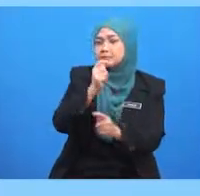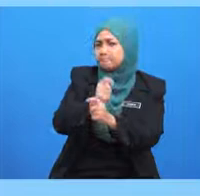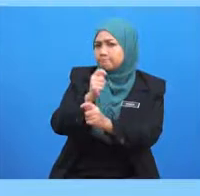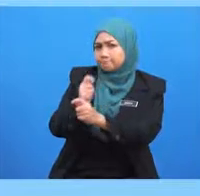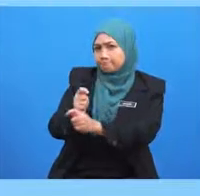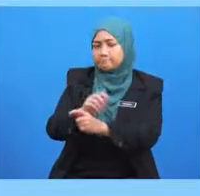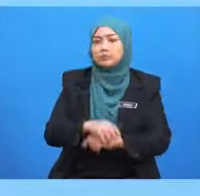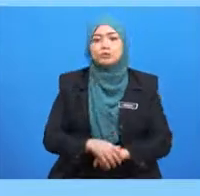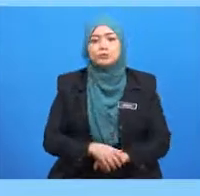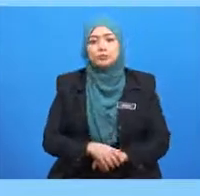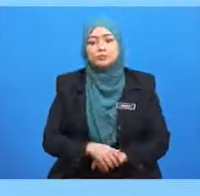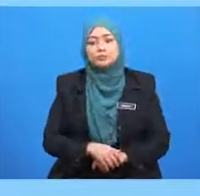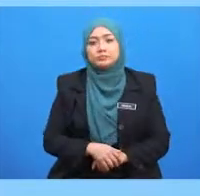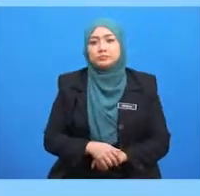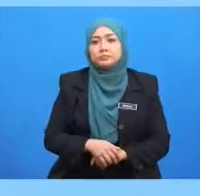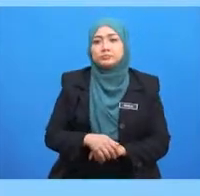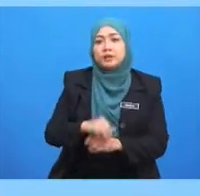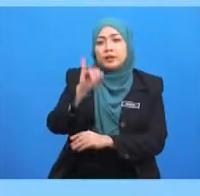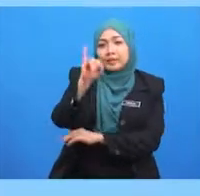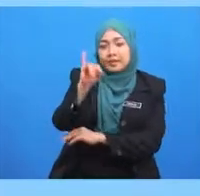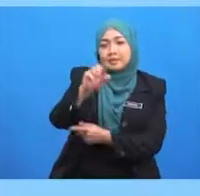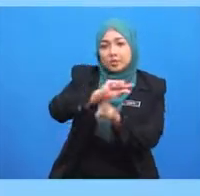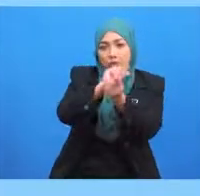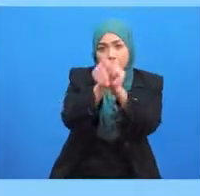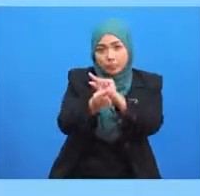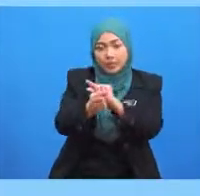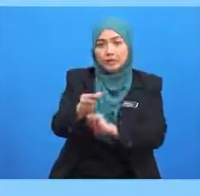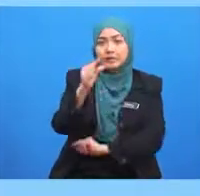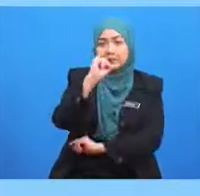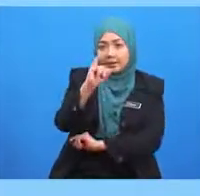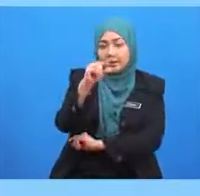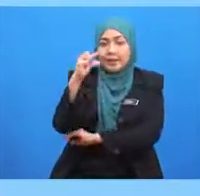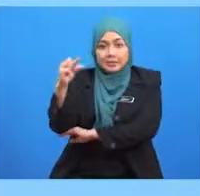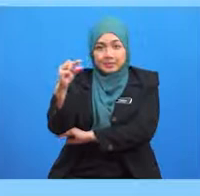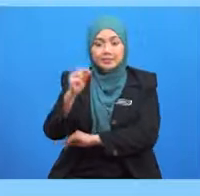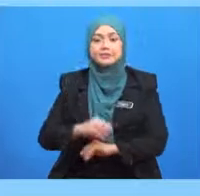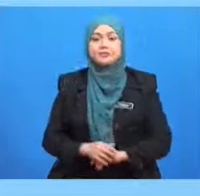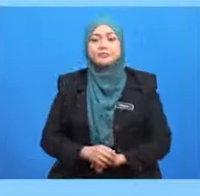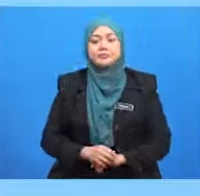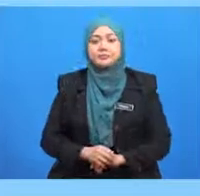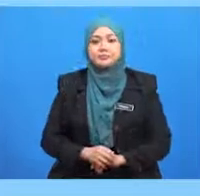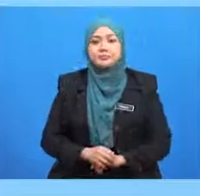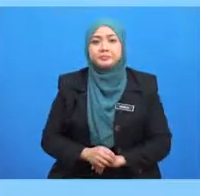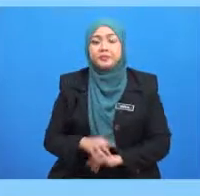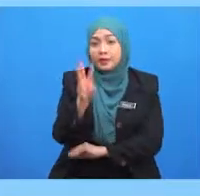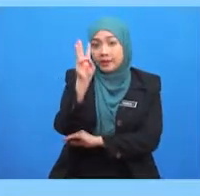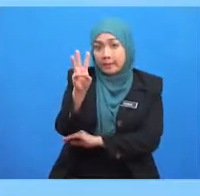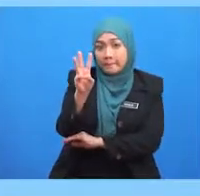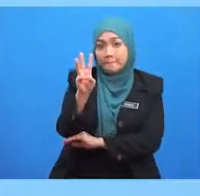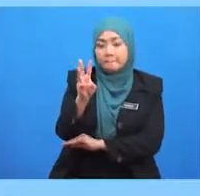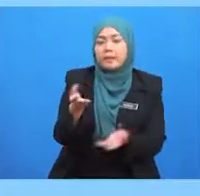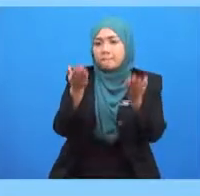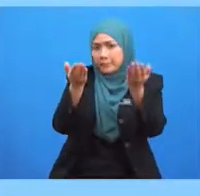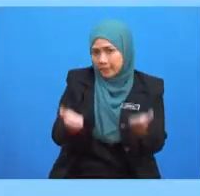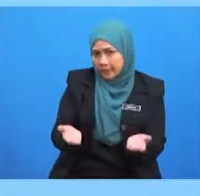kelima indeks gubahan dan yang terakhir yaitu yang keenam pemberani